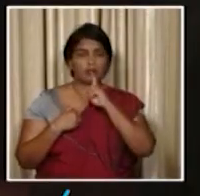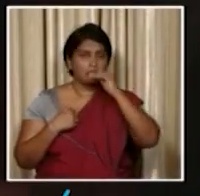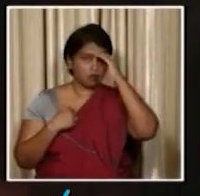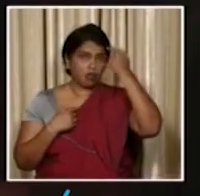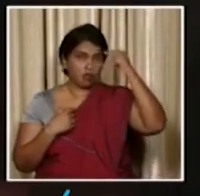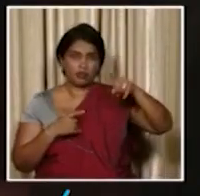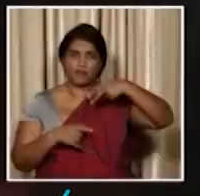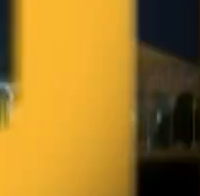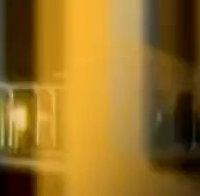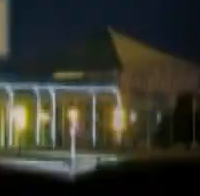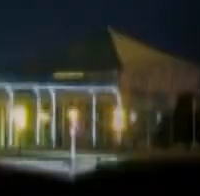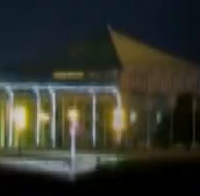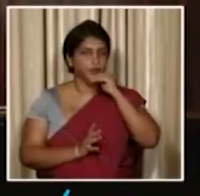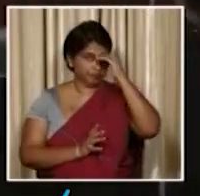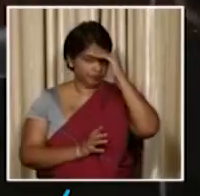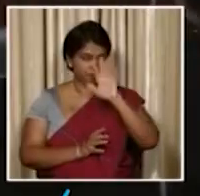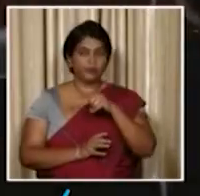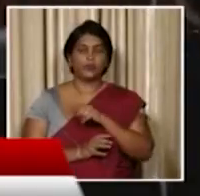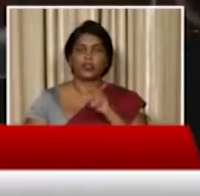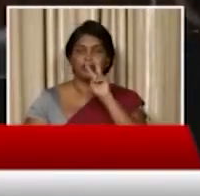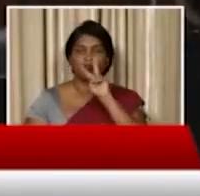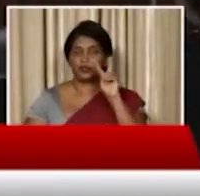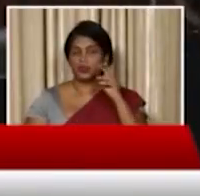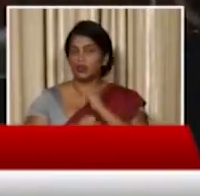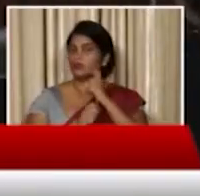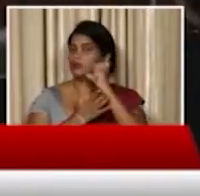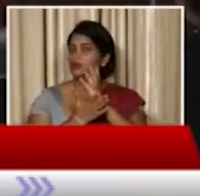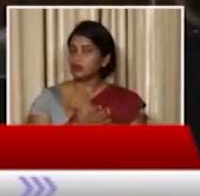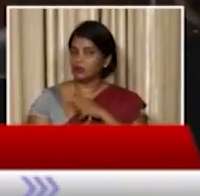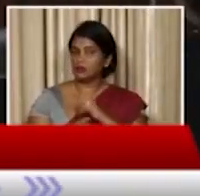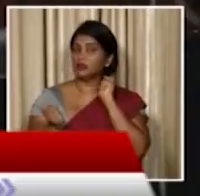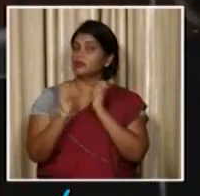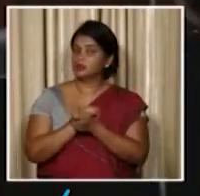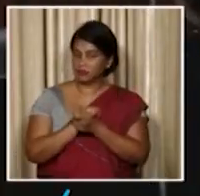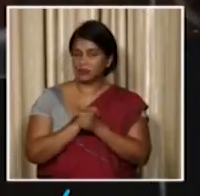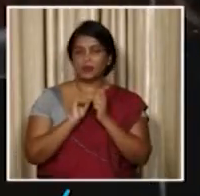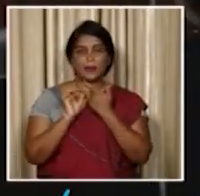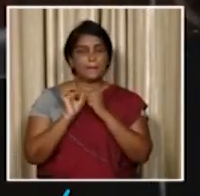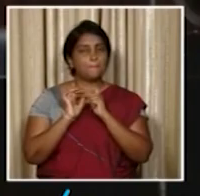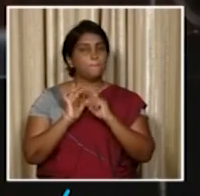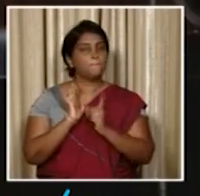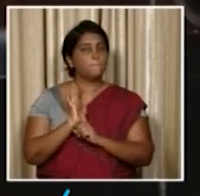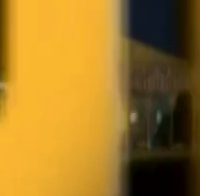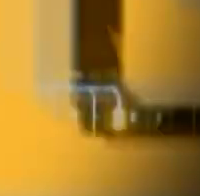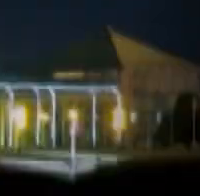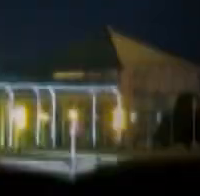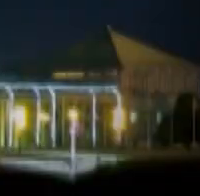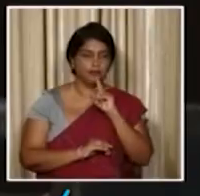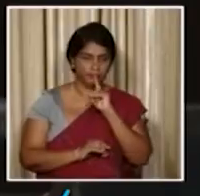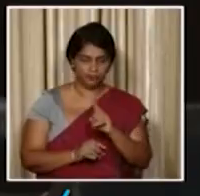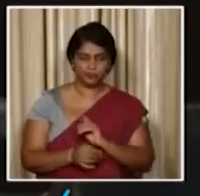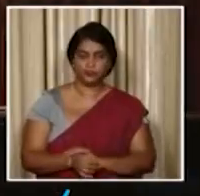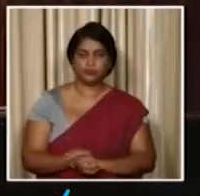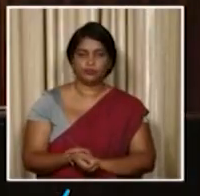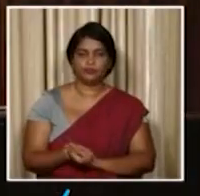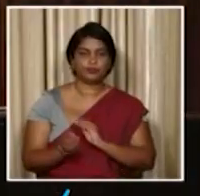එරෙහිව විශ්වාසභංග යෝජනාවකින්. 22 ආණ්ඩුක්‍රම ව්‍යවස්ථා සංශෝධන පනත් කෙටුම්පත මම ඉදිරිපත් කරමි.